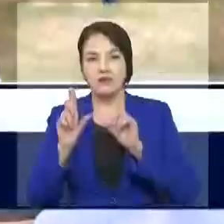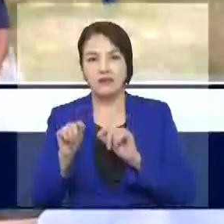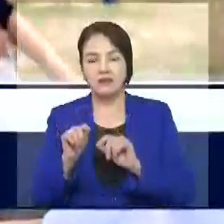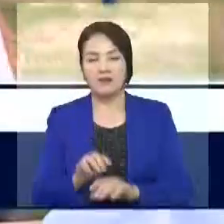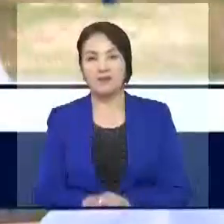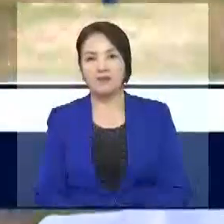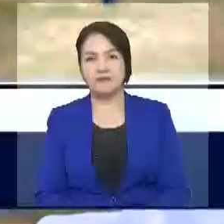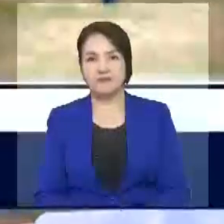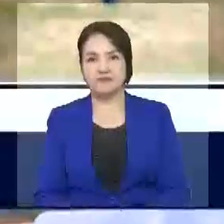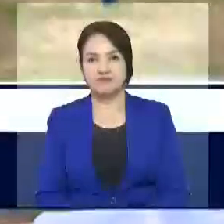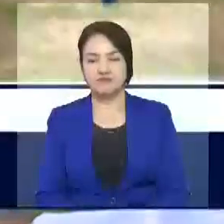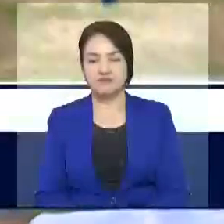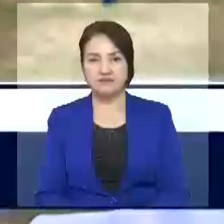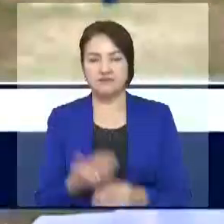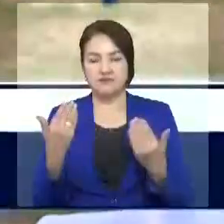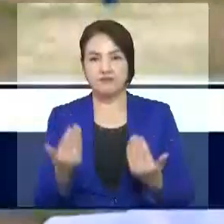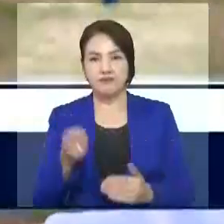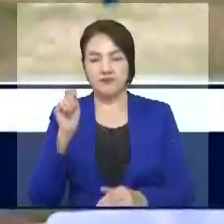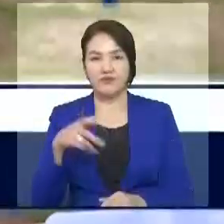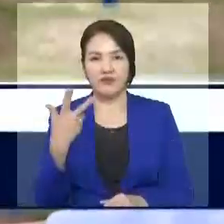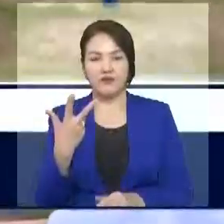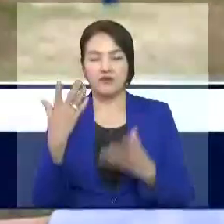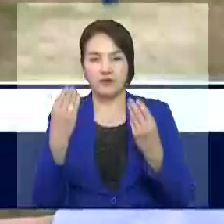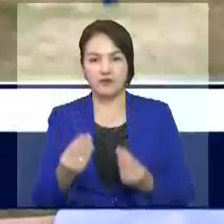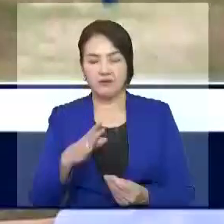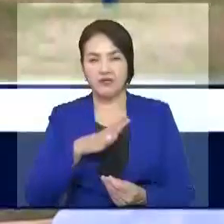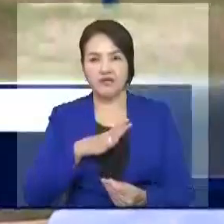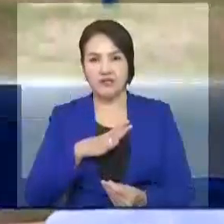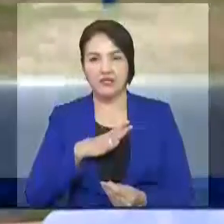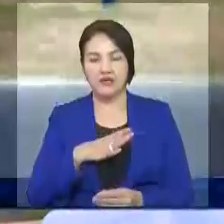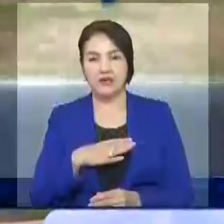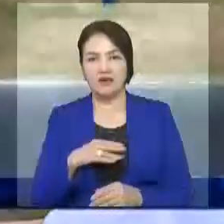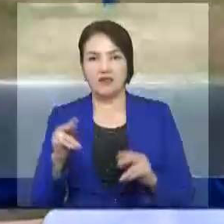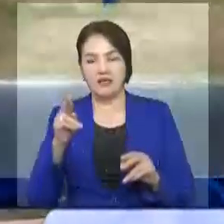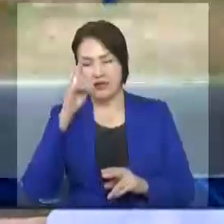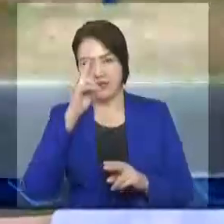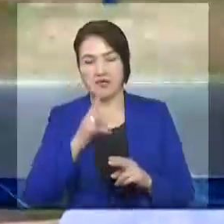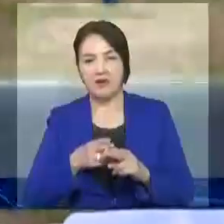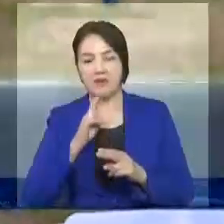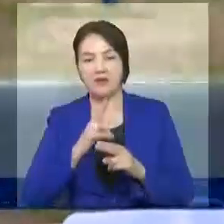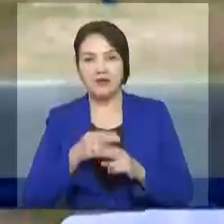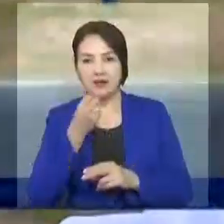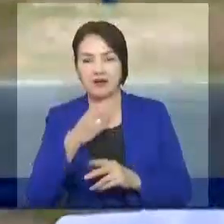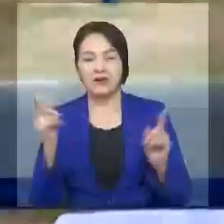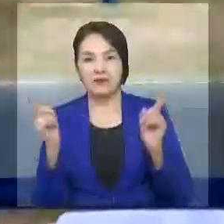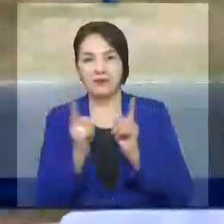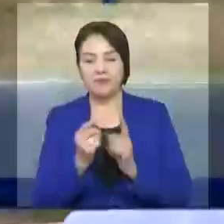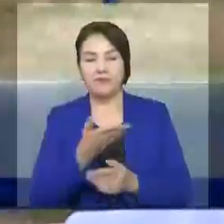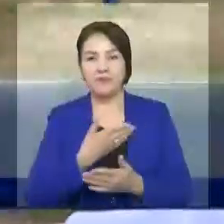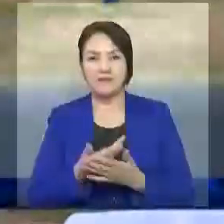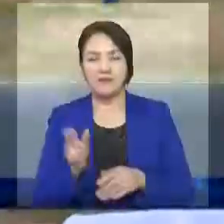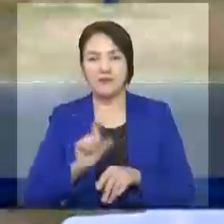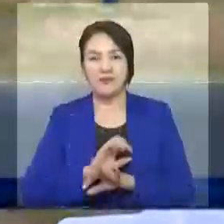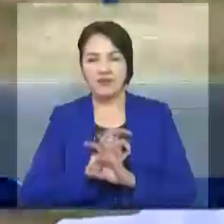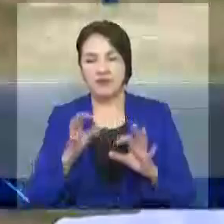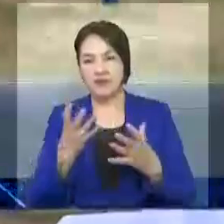мектебі. Бүгін келіп отқаны үшінші күн болды. Нияқтағы апай мен ағайлар жақсы қарсы алды бізді. Өте керемет